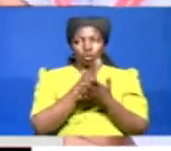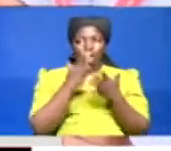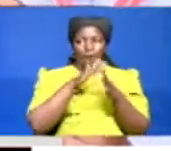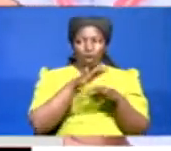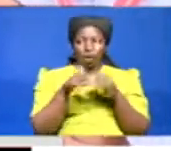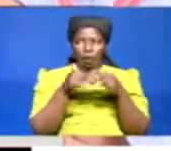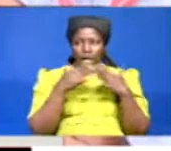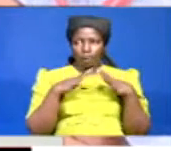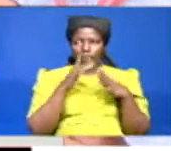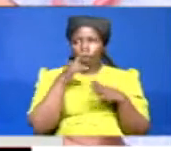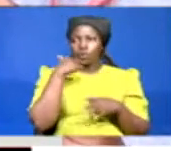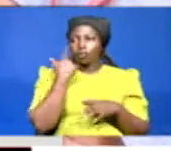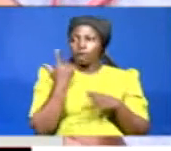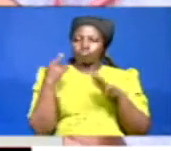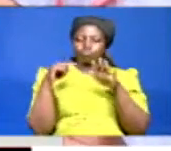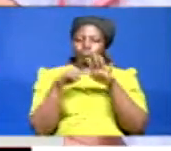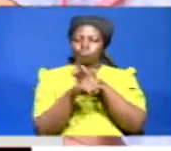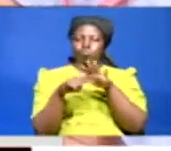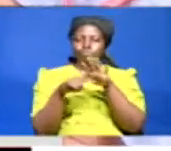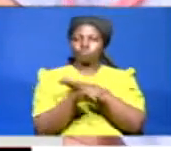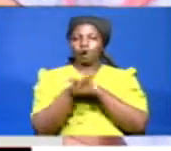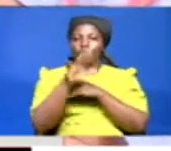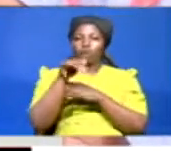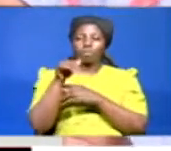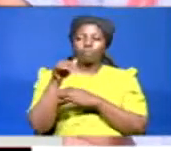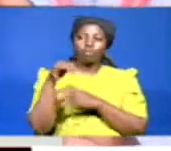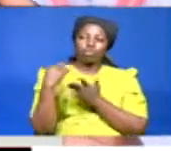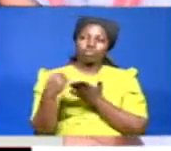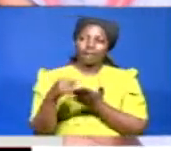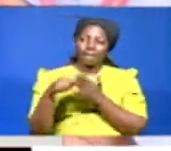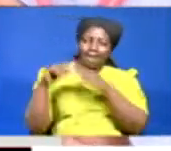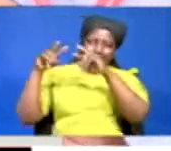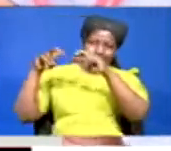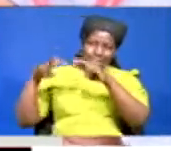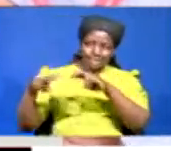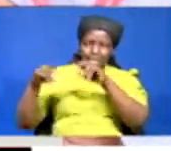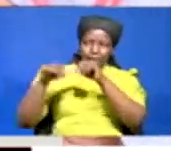ambao wanaingia kutoka Uganda wameangaliwa vizuri wakiwa na zile